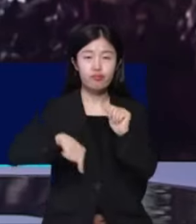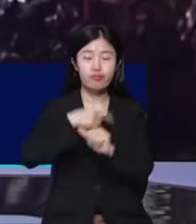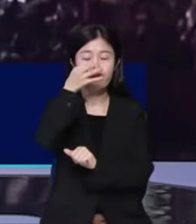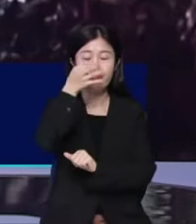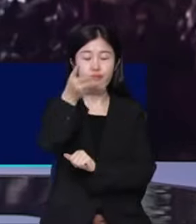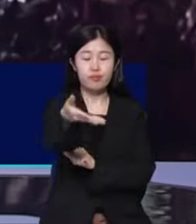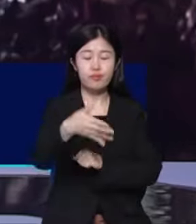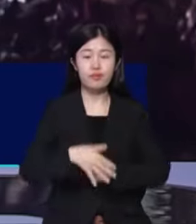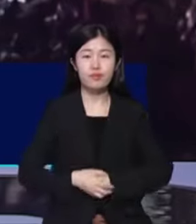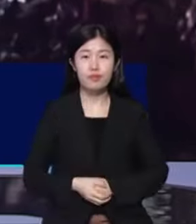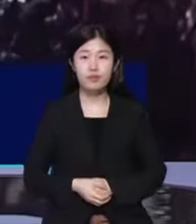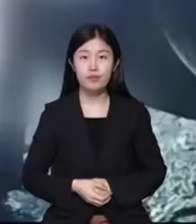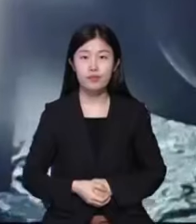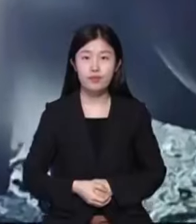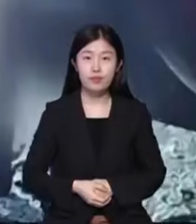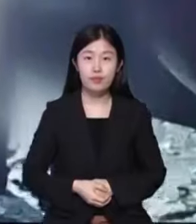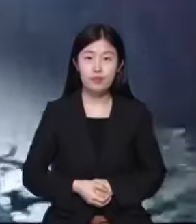기자입니다.